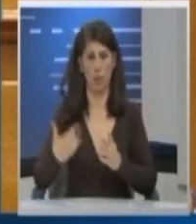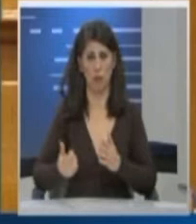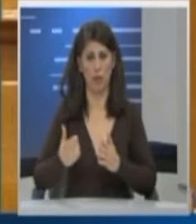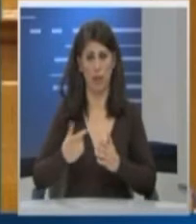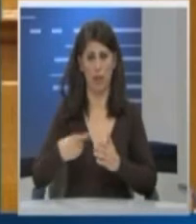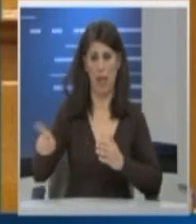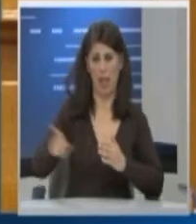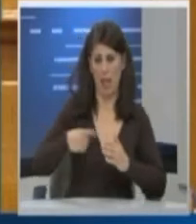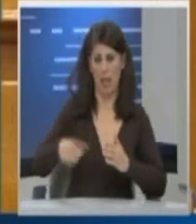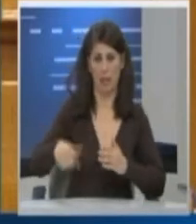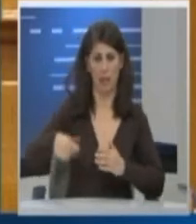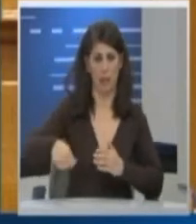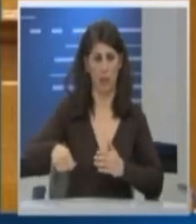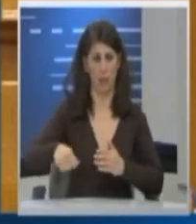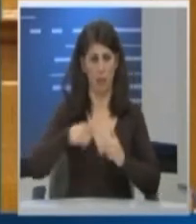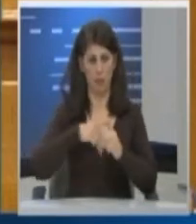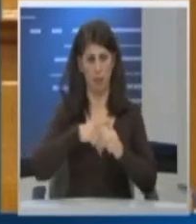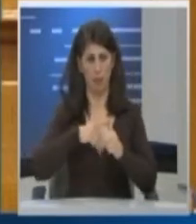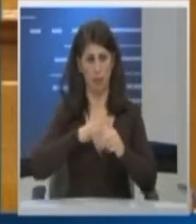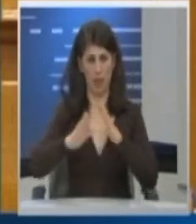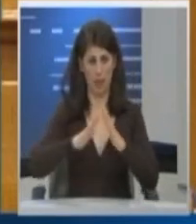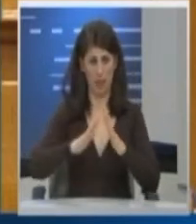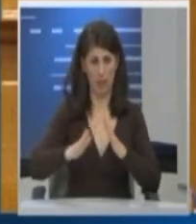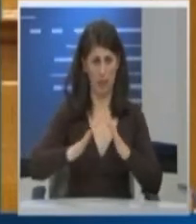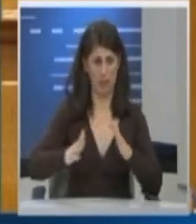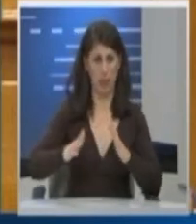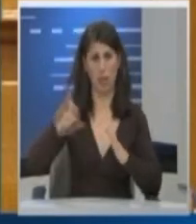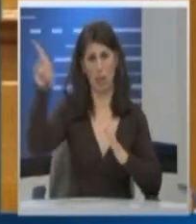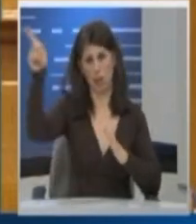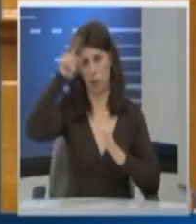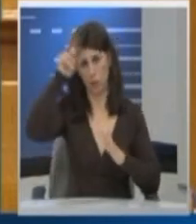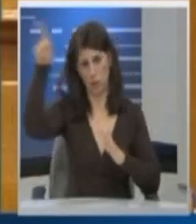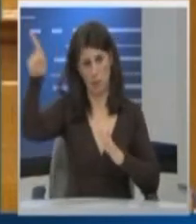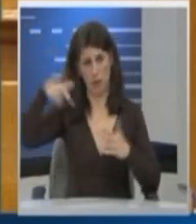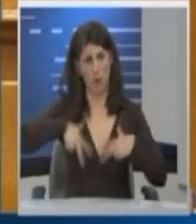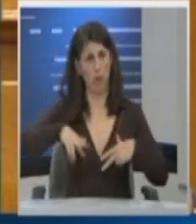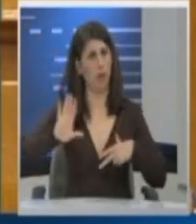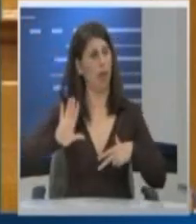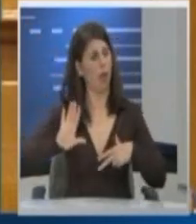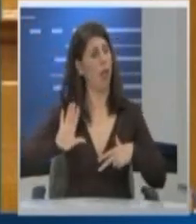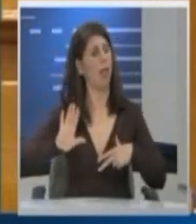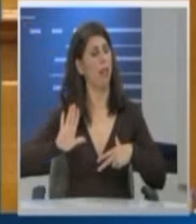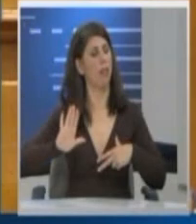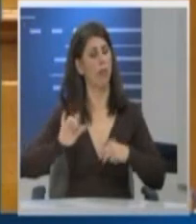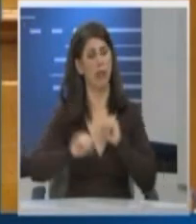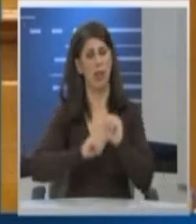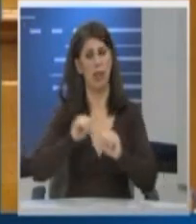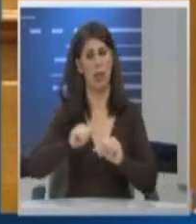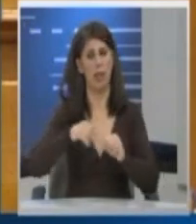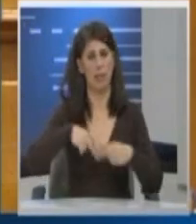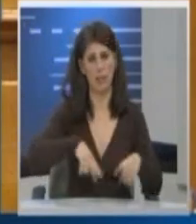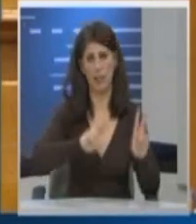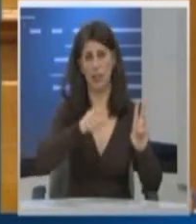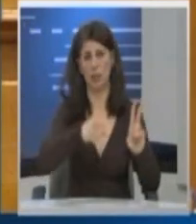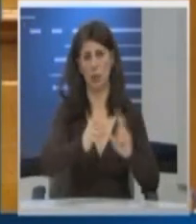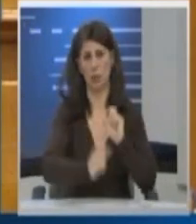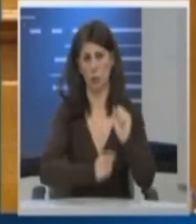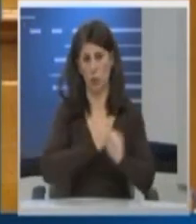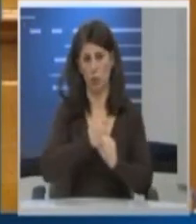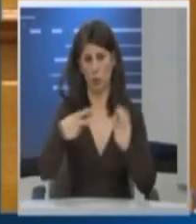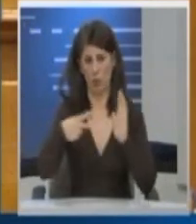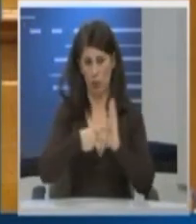υπάρχει ετεροδικία και επομένως ασυλία των αγόμων γερμανικού κράτους δεν αναιρεί η εκτελεστότητα της αεροπαγητικής απόφασης του